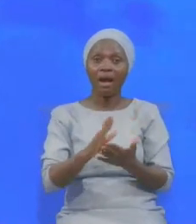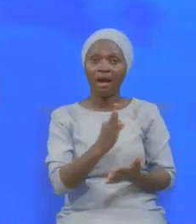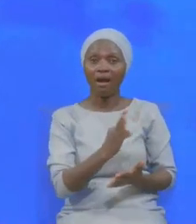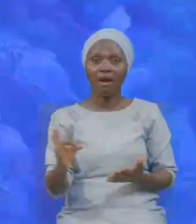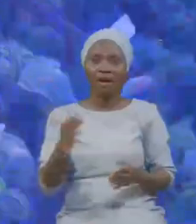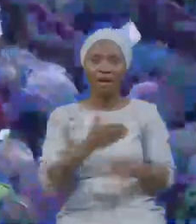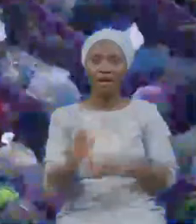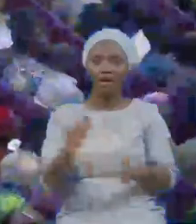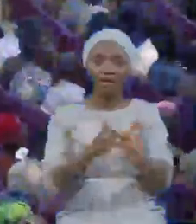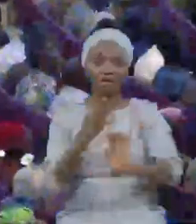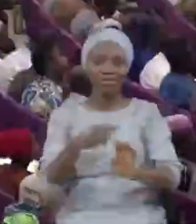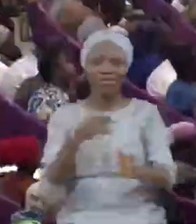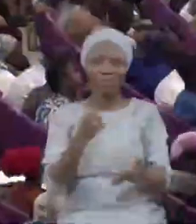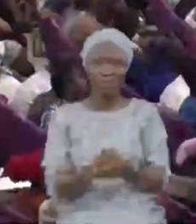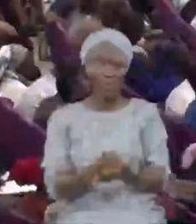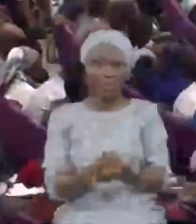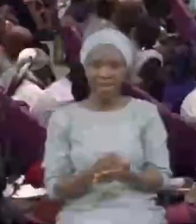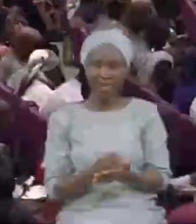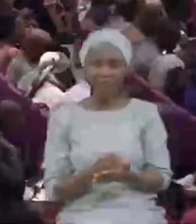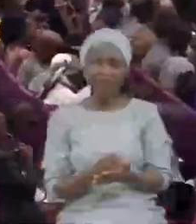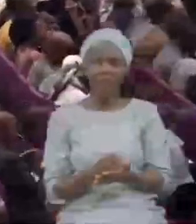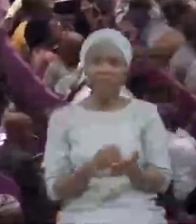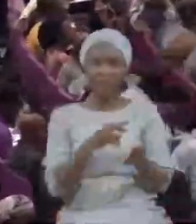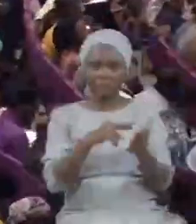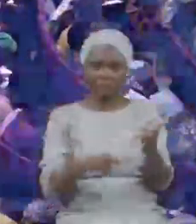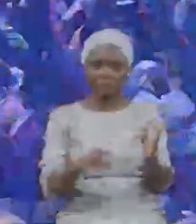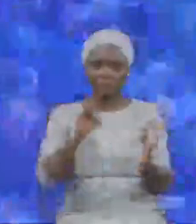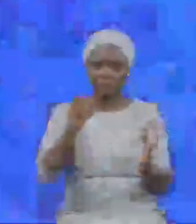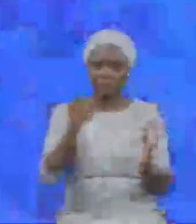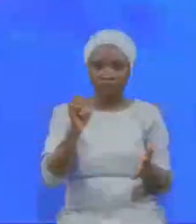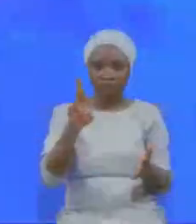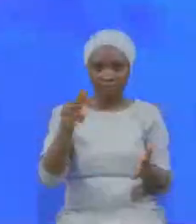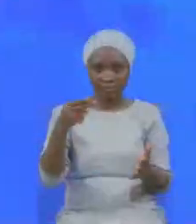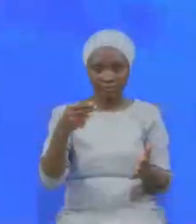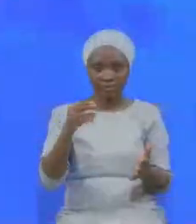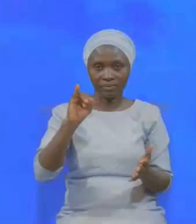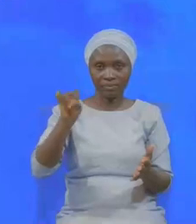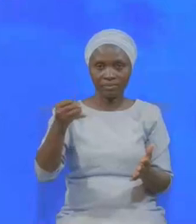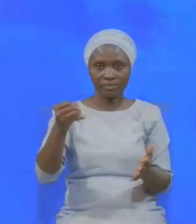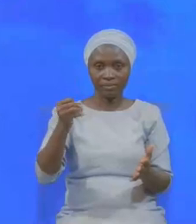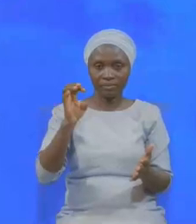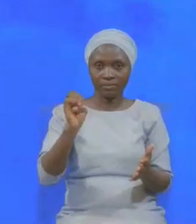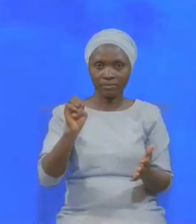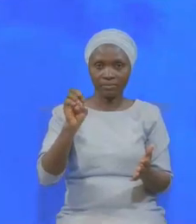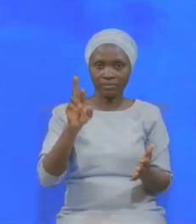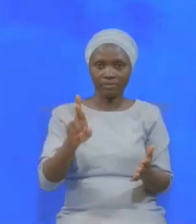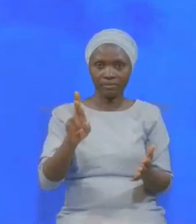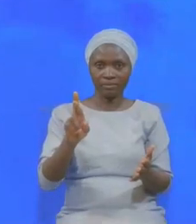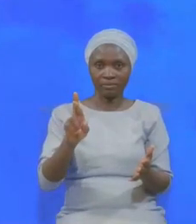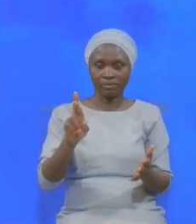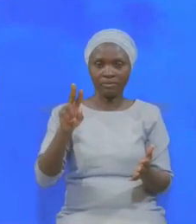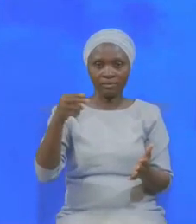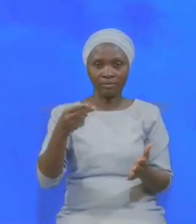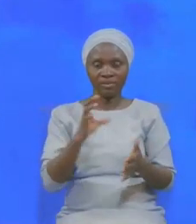nom de Jésus-Christ. Jérémie au chapitre 31.